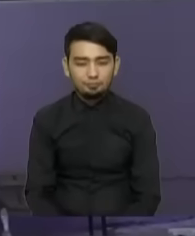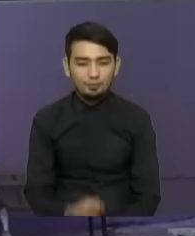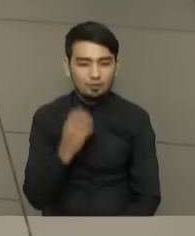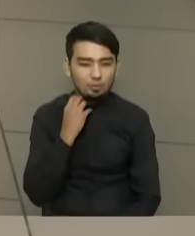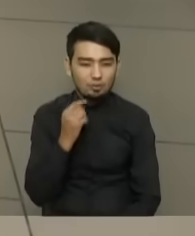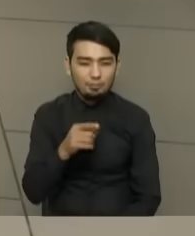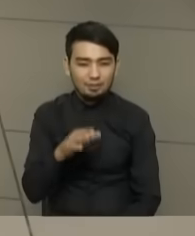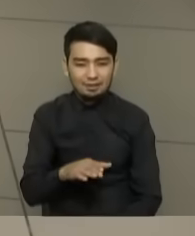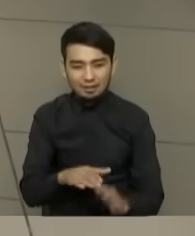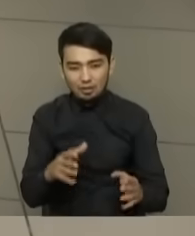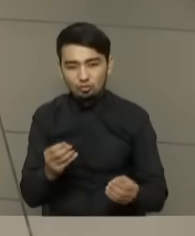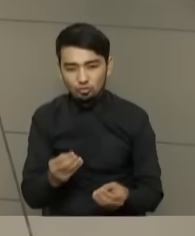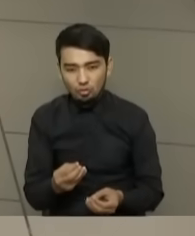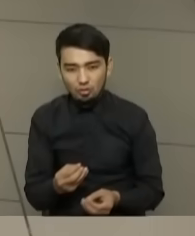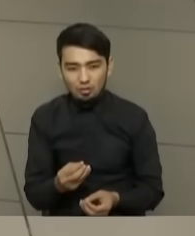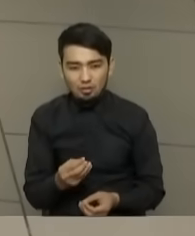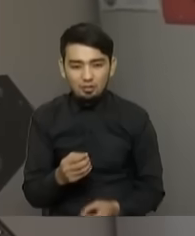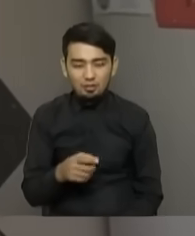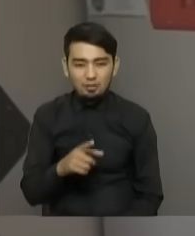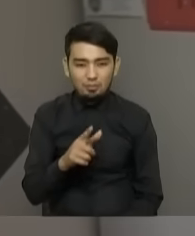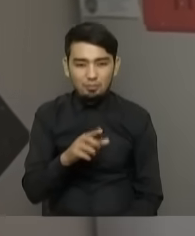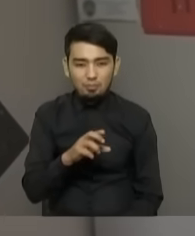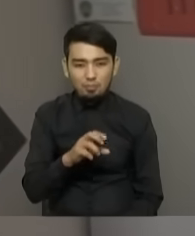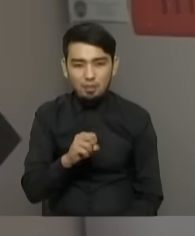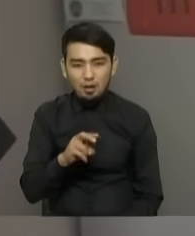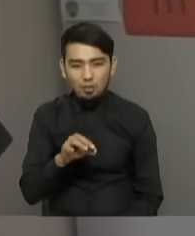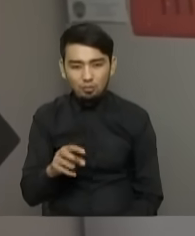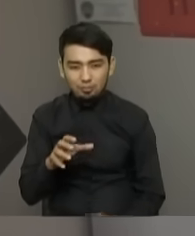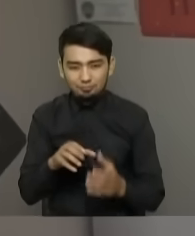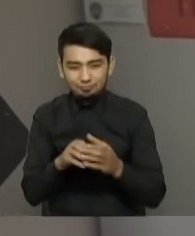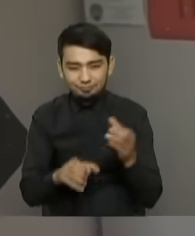Қызылордада балалар тағы бұрыш балонына уланды.